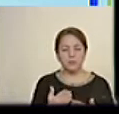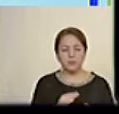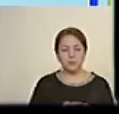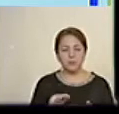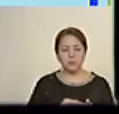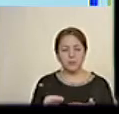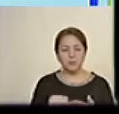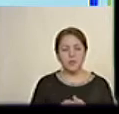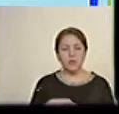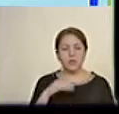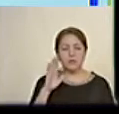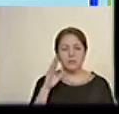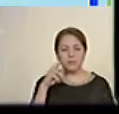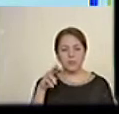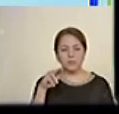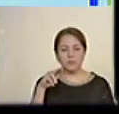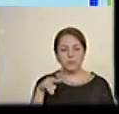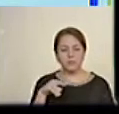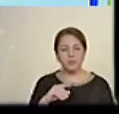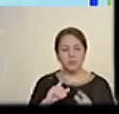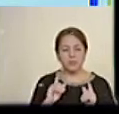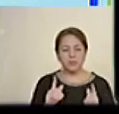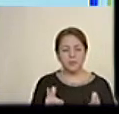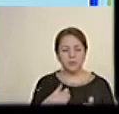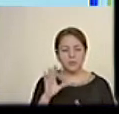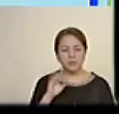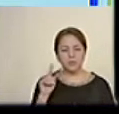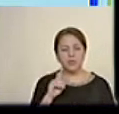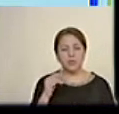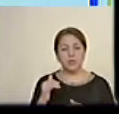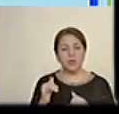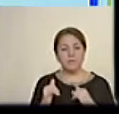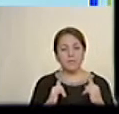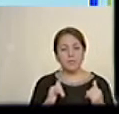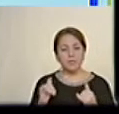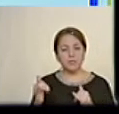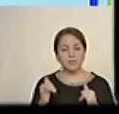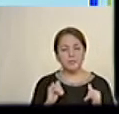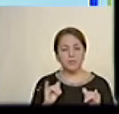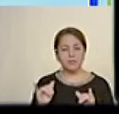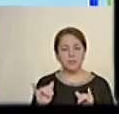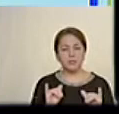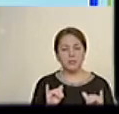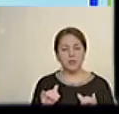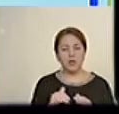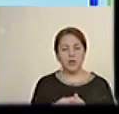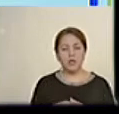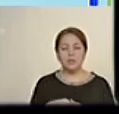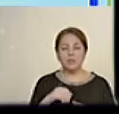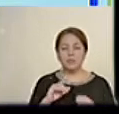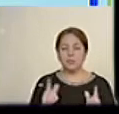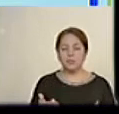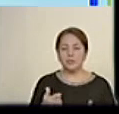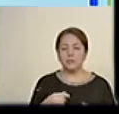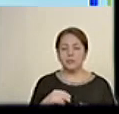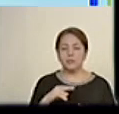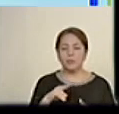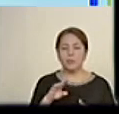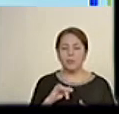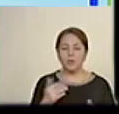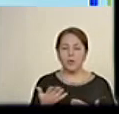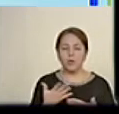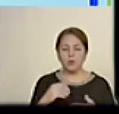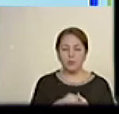падеже. Согласился из вежливости. Согласился почему, по какой причине? Из